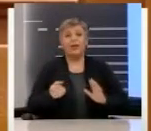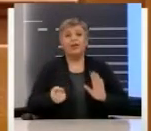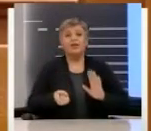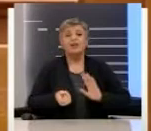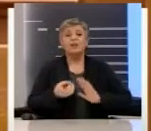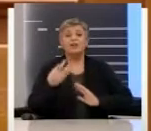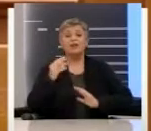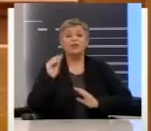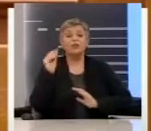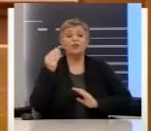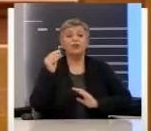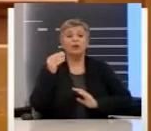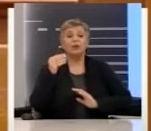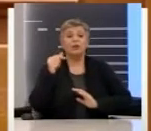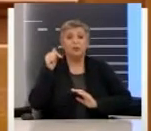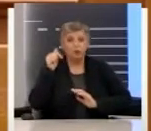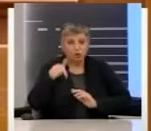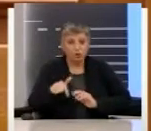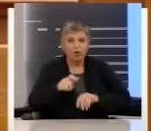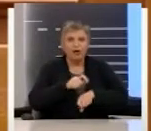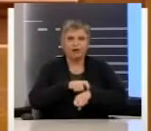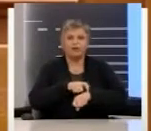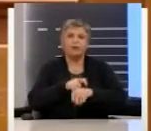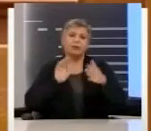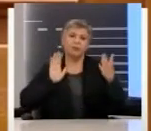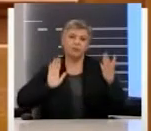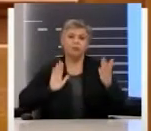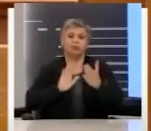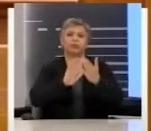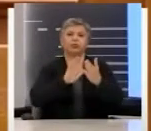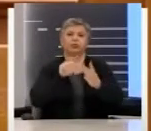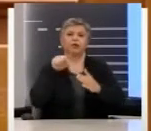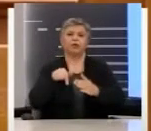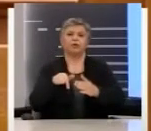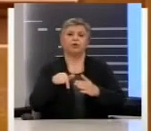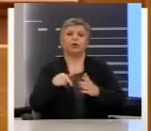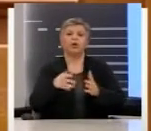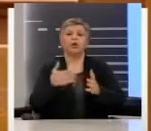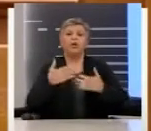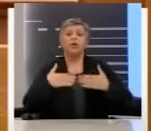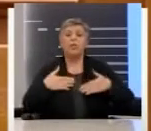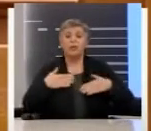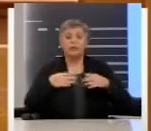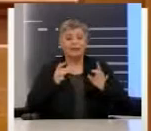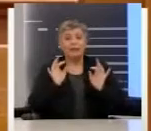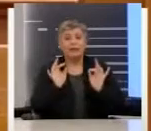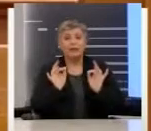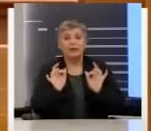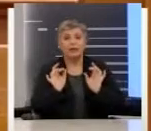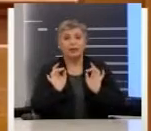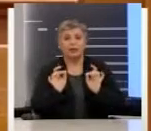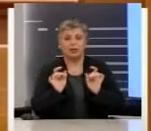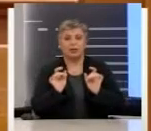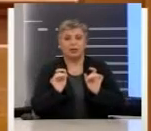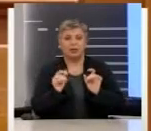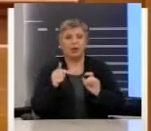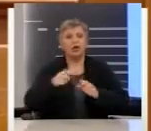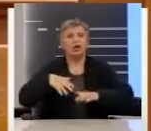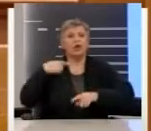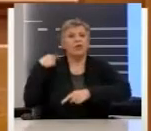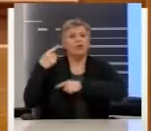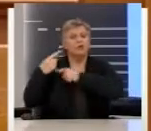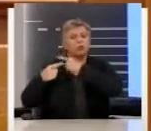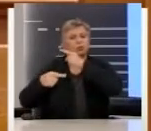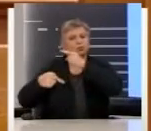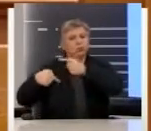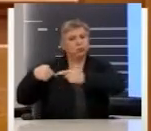τώρα προσέρχεται για να το αντιμετωπίσει και να το ρυθμίσει με την εμπειρία όλων αυτών των